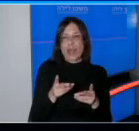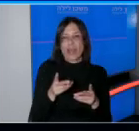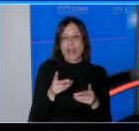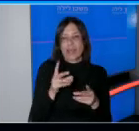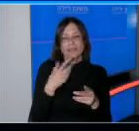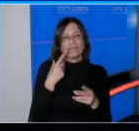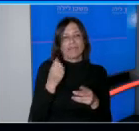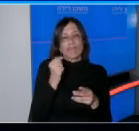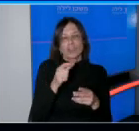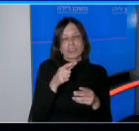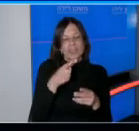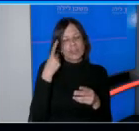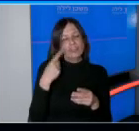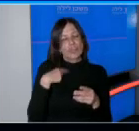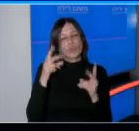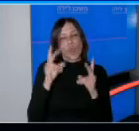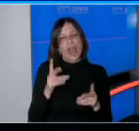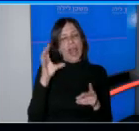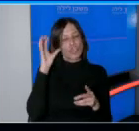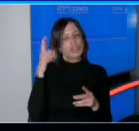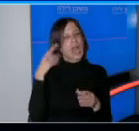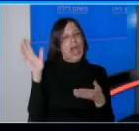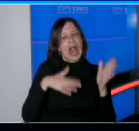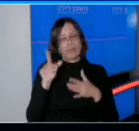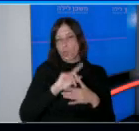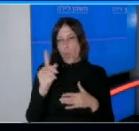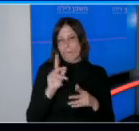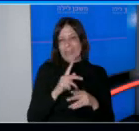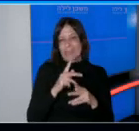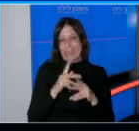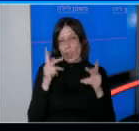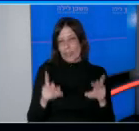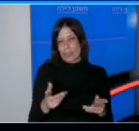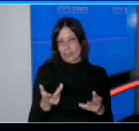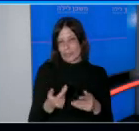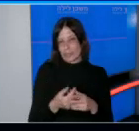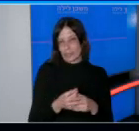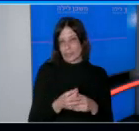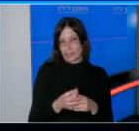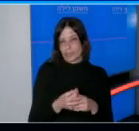כן מקשיבים לעניין הזה, אנחנו יודעים שהאלימות היא לא הפתרון.